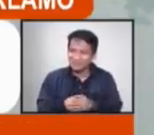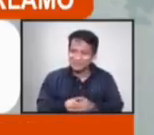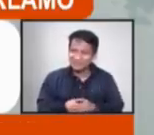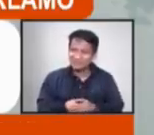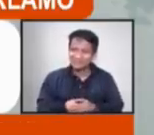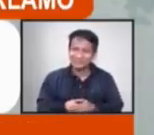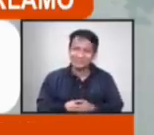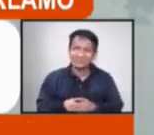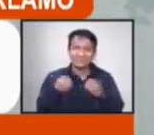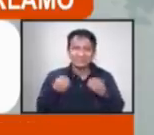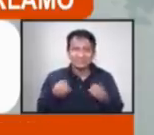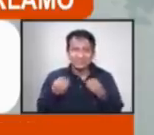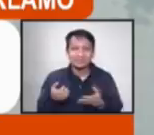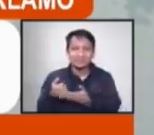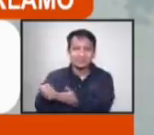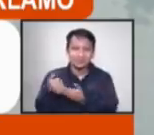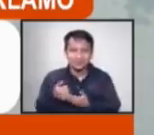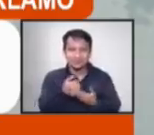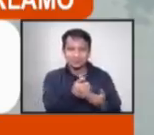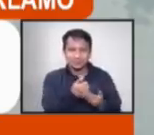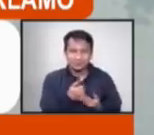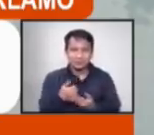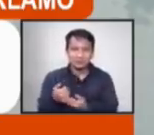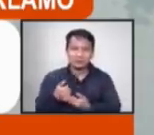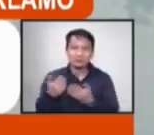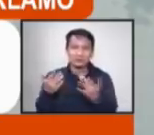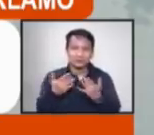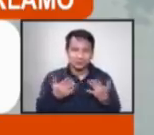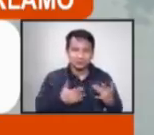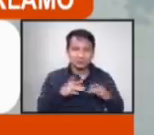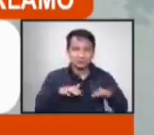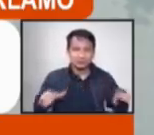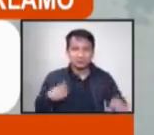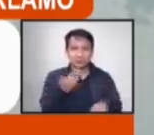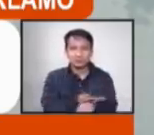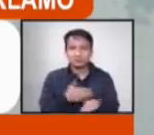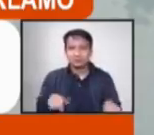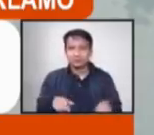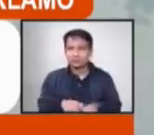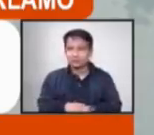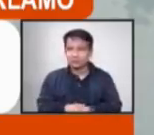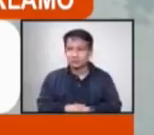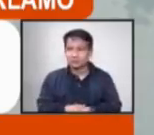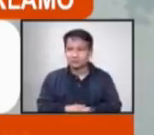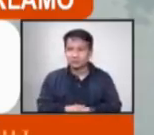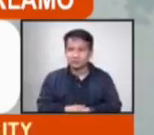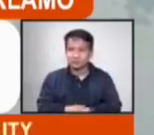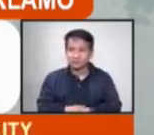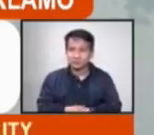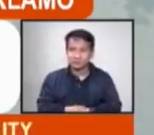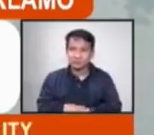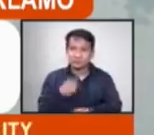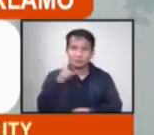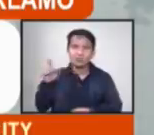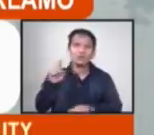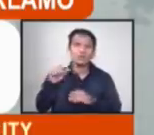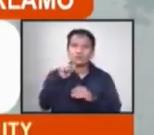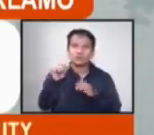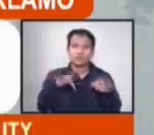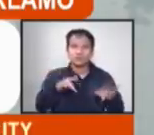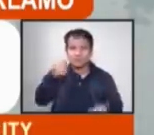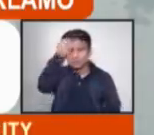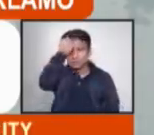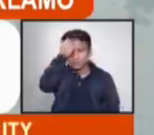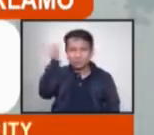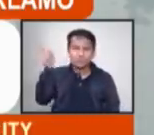mo dyan? Maraming tumutulong sa akin dahil naaawa sa mga anak mo. Ikaw, naawa ka ba? Wala kang awa, bobo